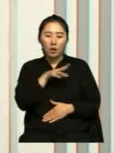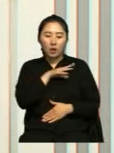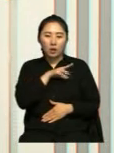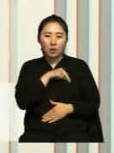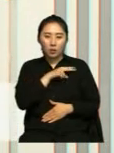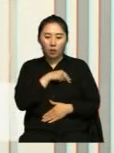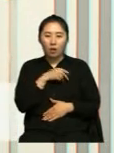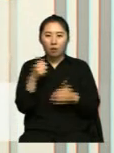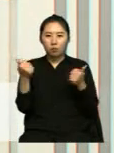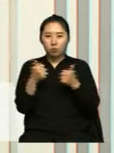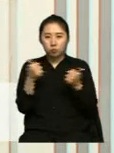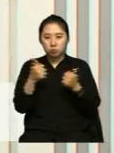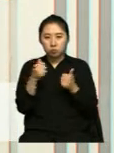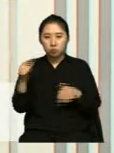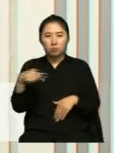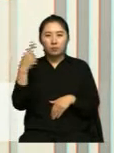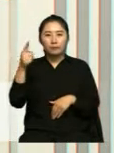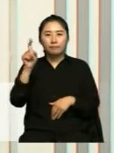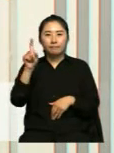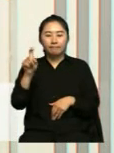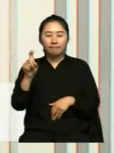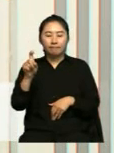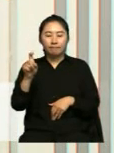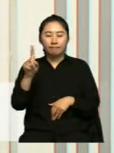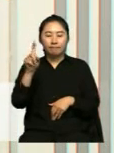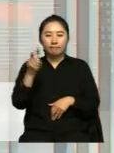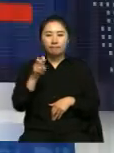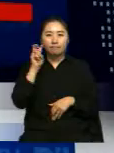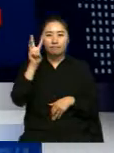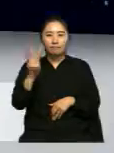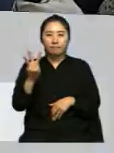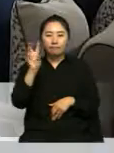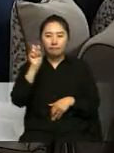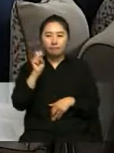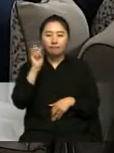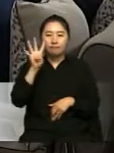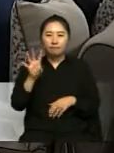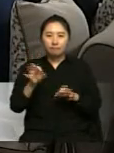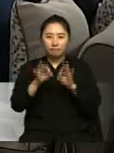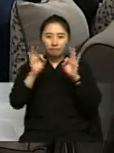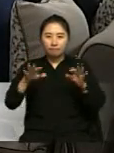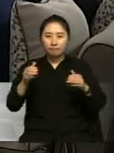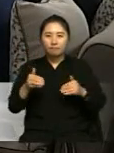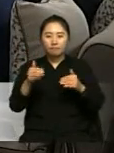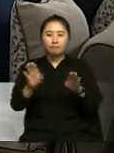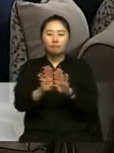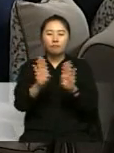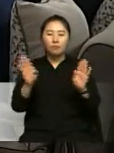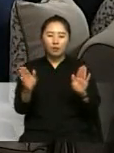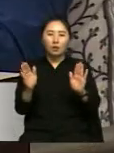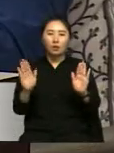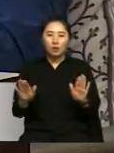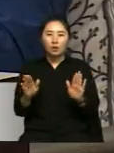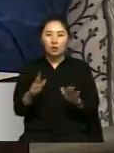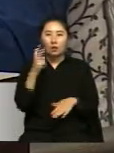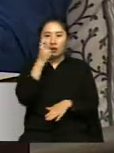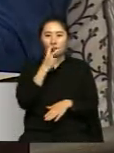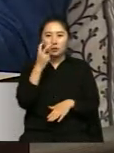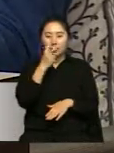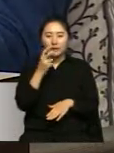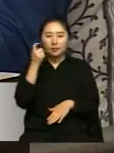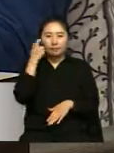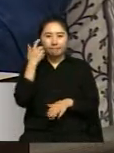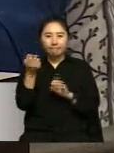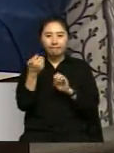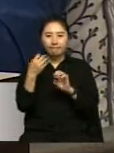고양시의회가 올해 첫 정례회를 다음 달 10일까지 24일간 개회합니다. 이번 정례회에서는 행정사무감사와